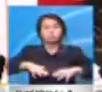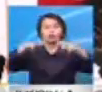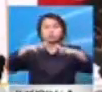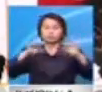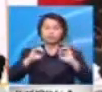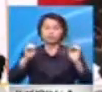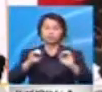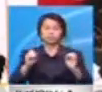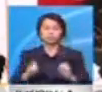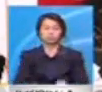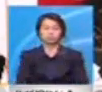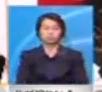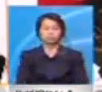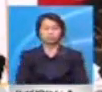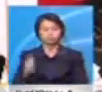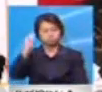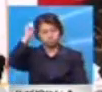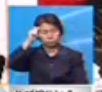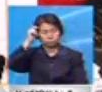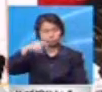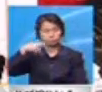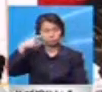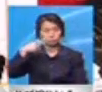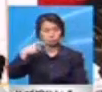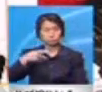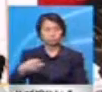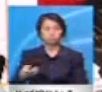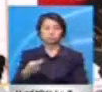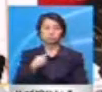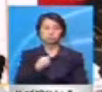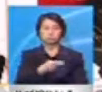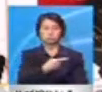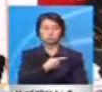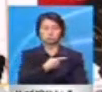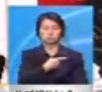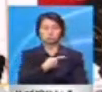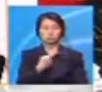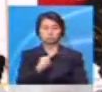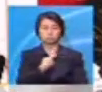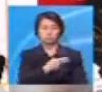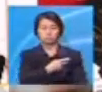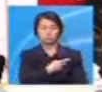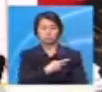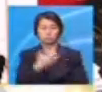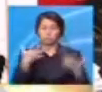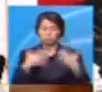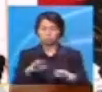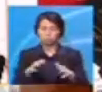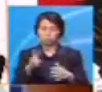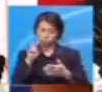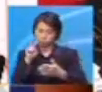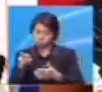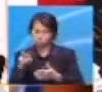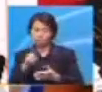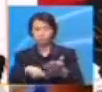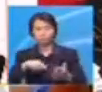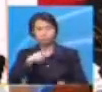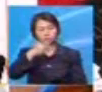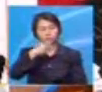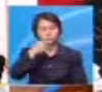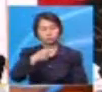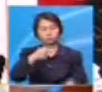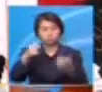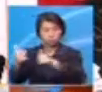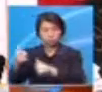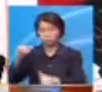sepenuhnya tuantuan dan puan-puan kita juga telah meneliti apa yang disebkanleh